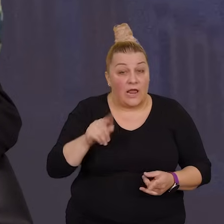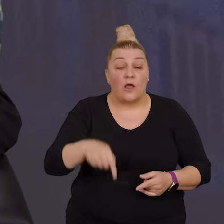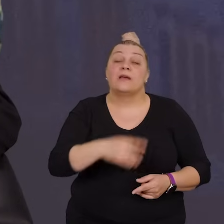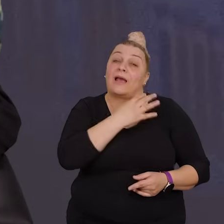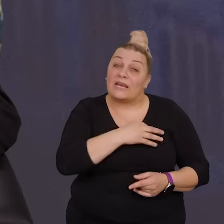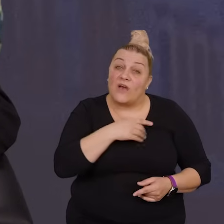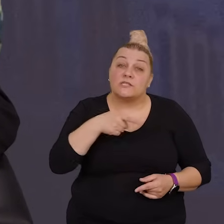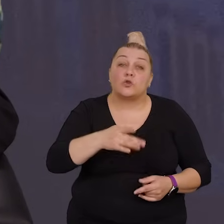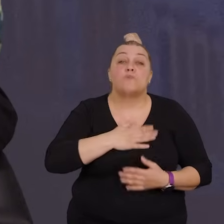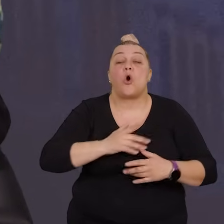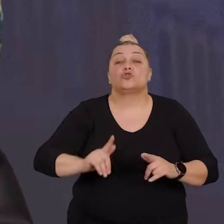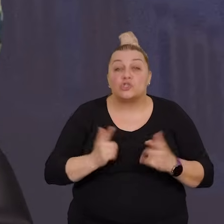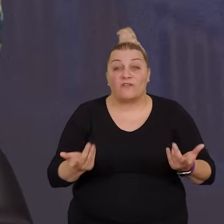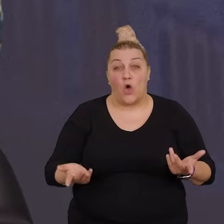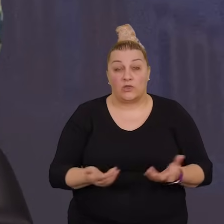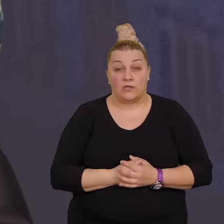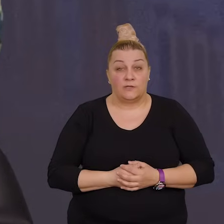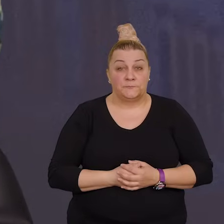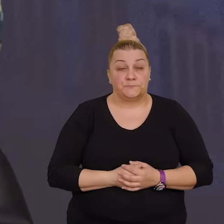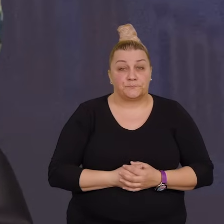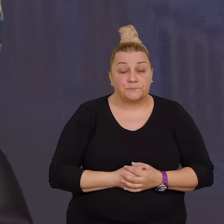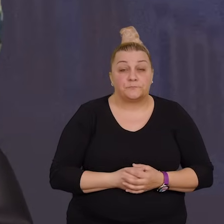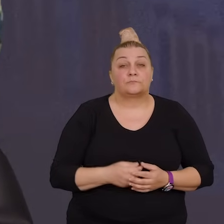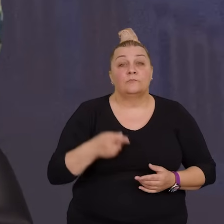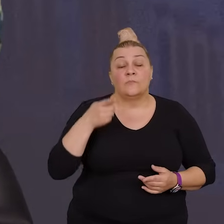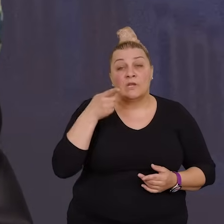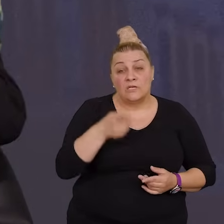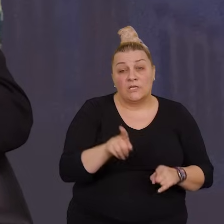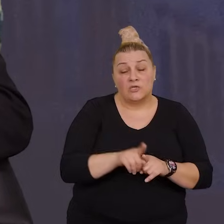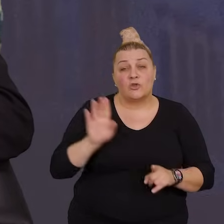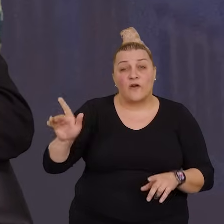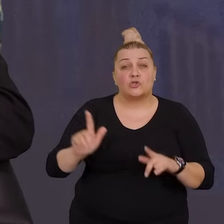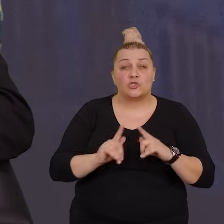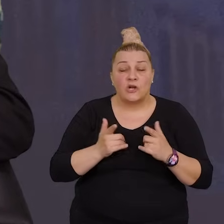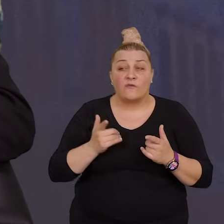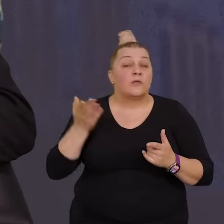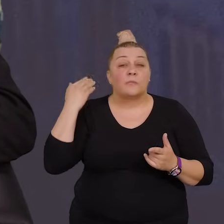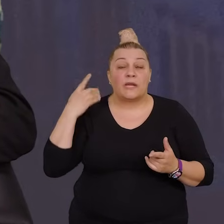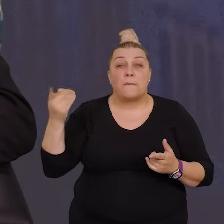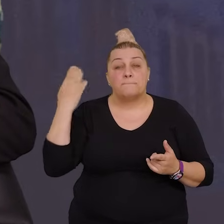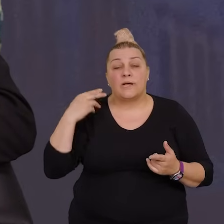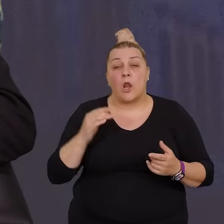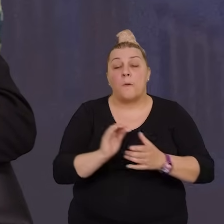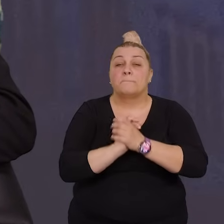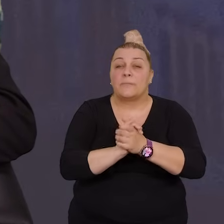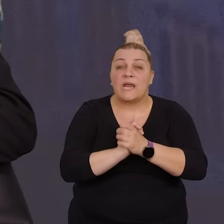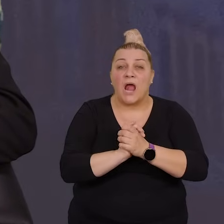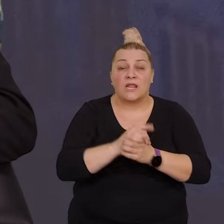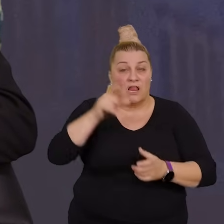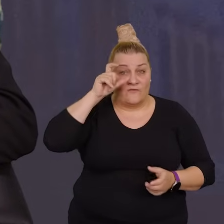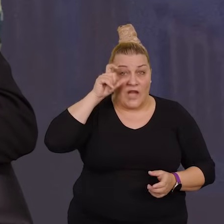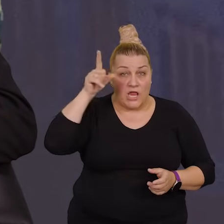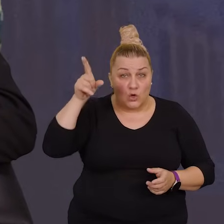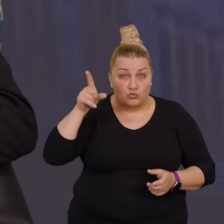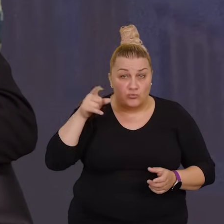je moj život. Ono što je vaš život, ono što nikad niste i nećete zaboraviti, to je vaš bliski susret, prijateljstvo sa prvim hrvatskim predsjednikom.